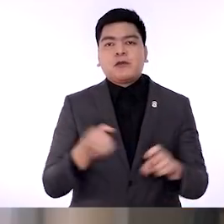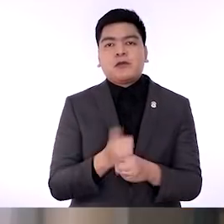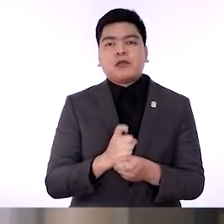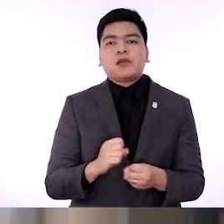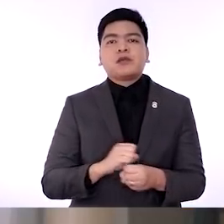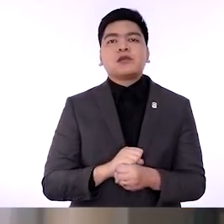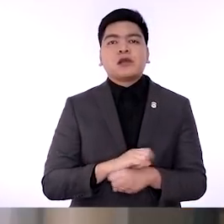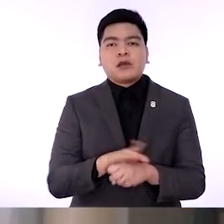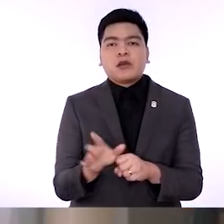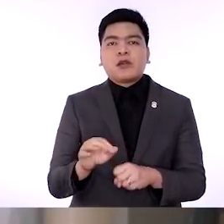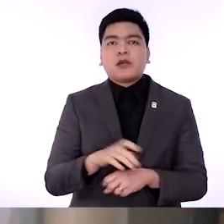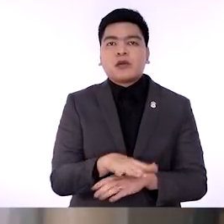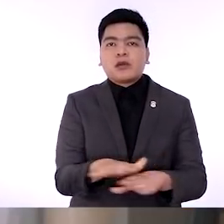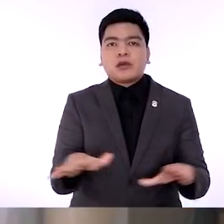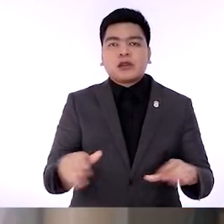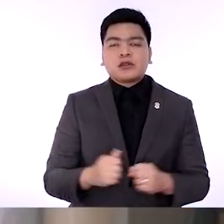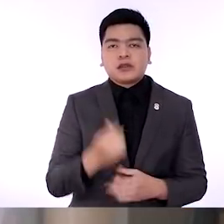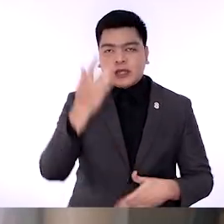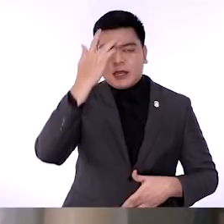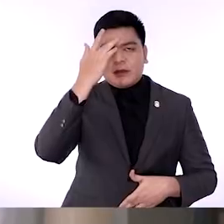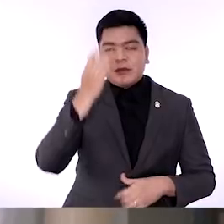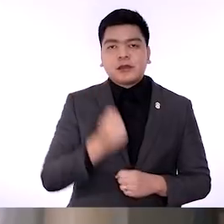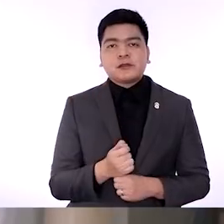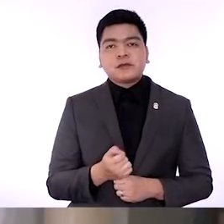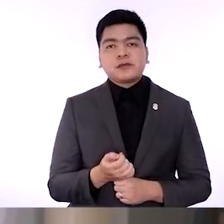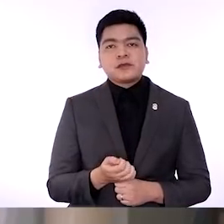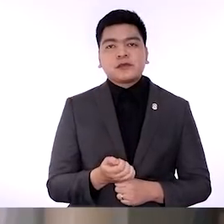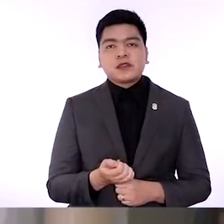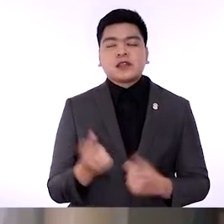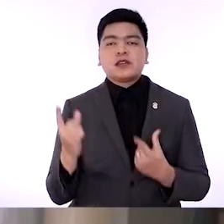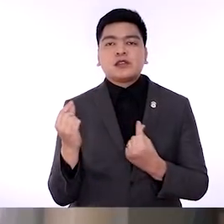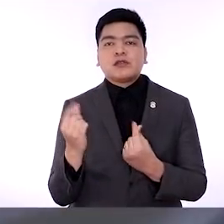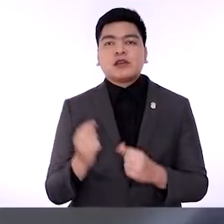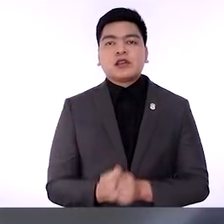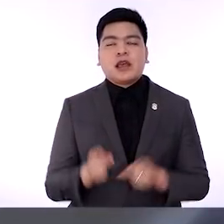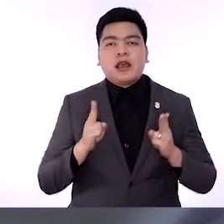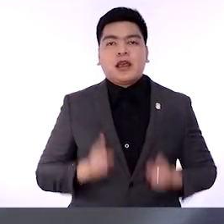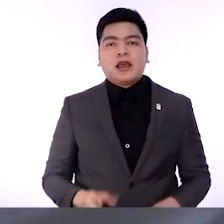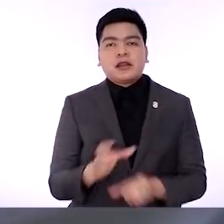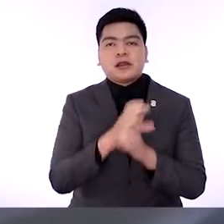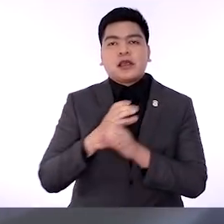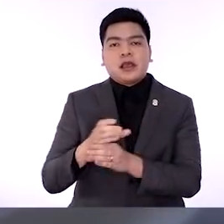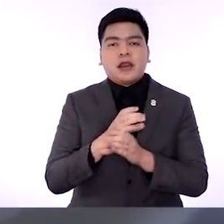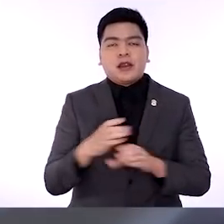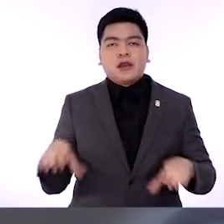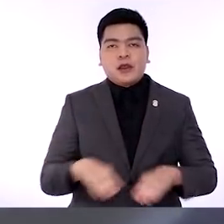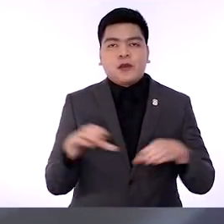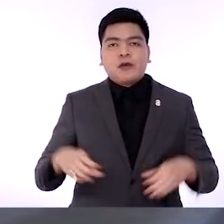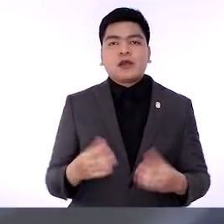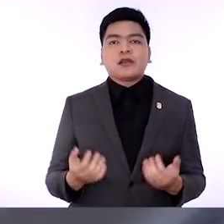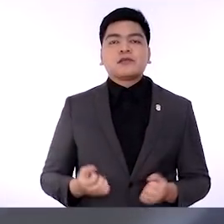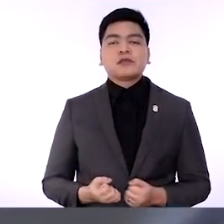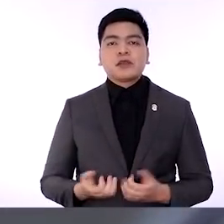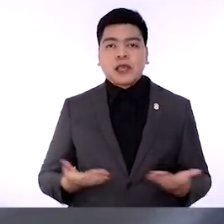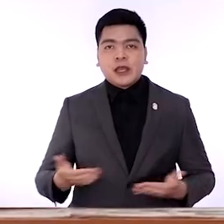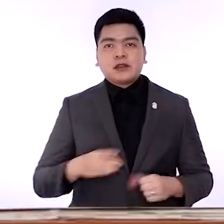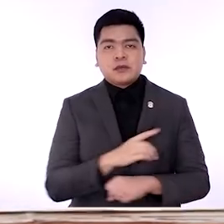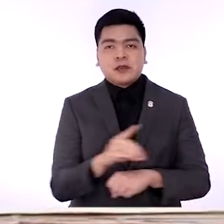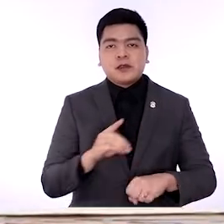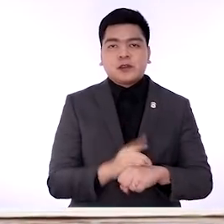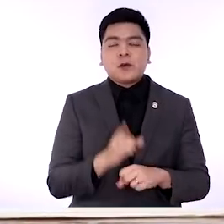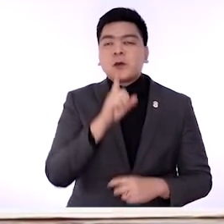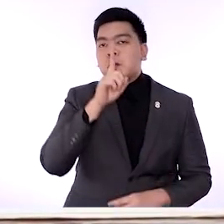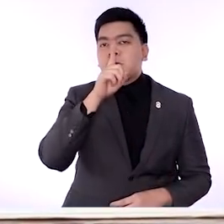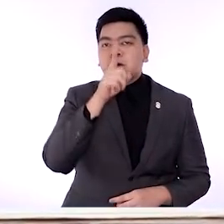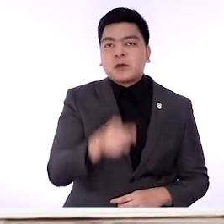manggagawa. Ang isinagawa pong healthcare activity sa aming distrito ay